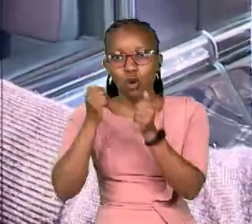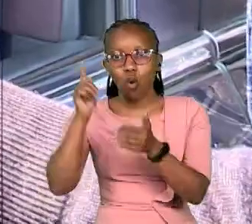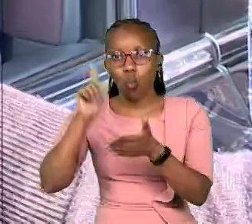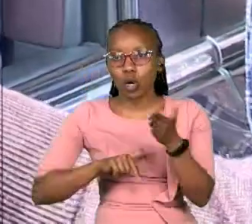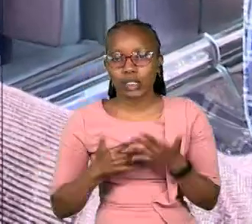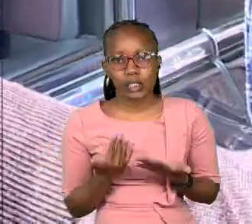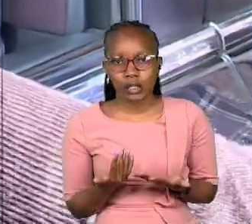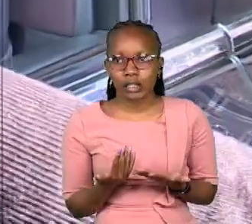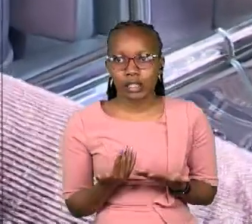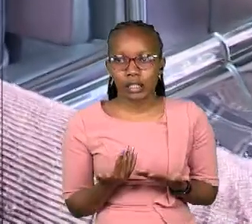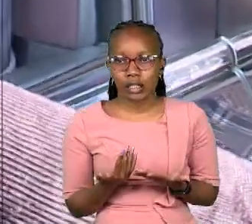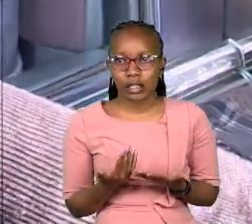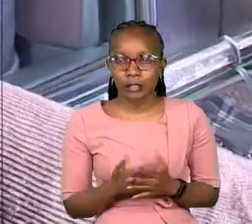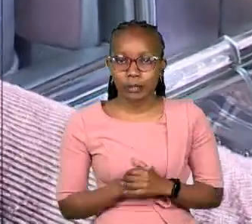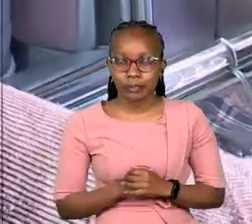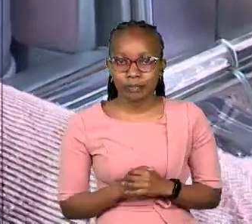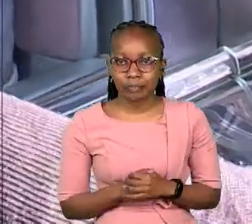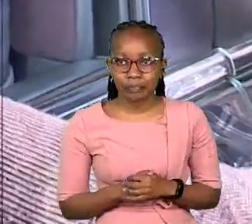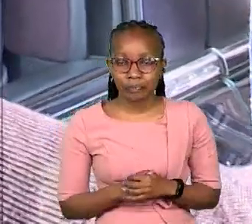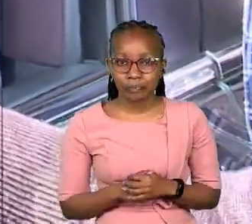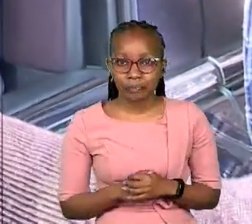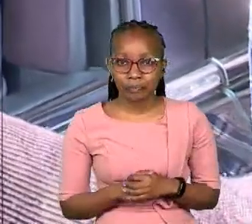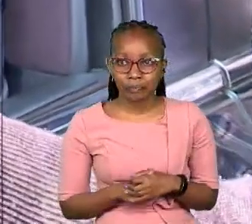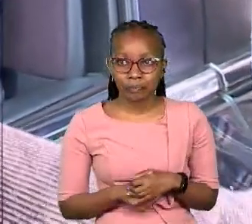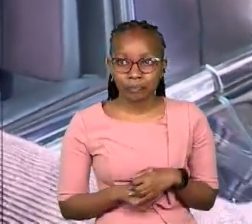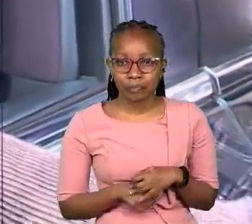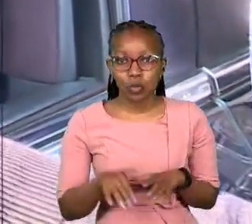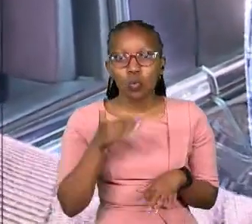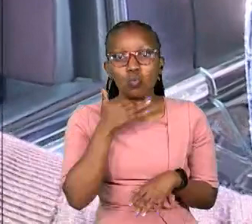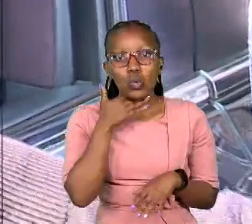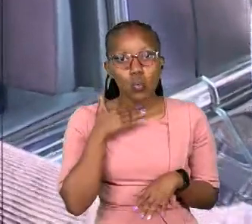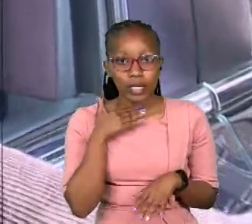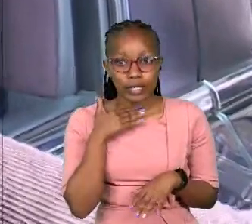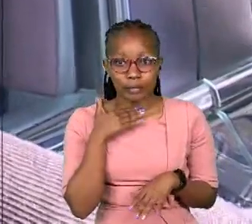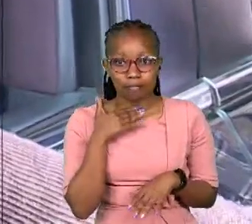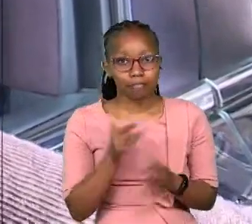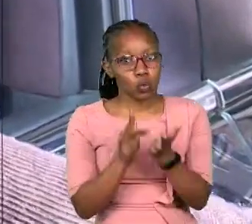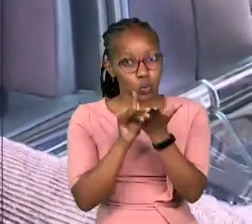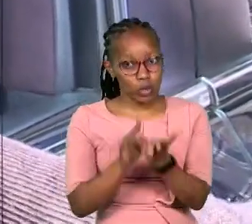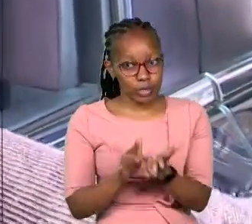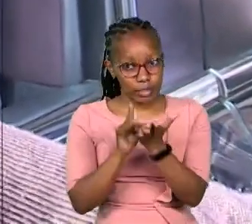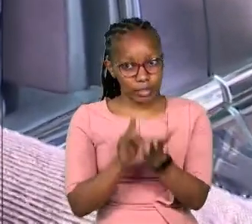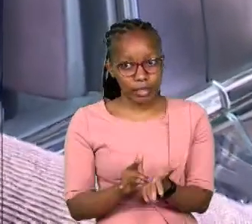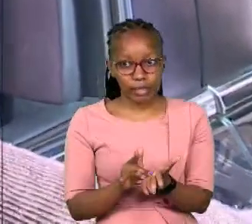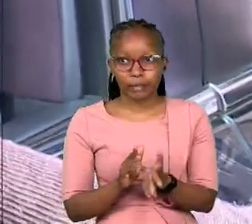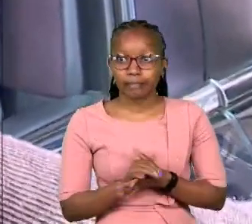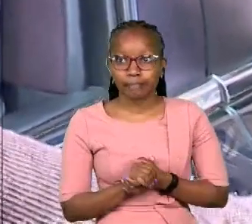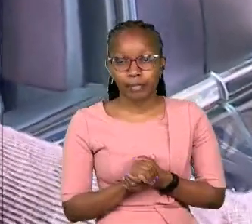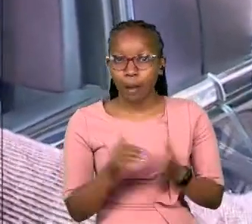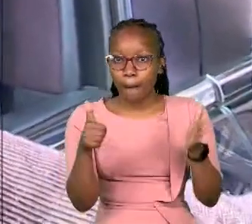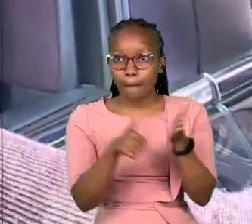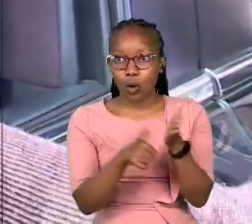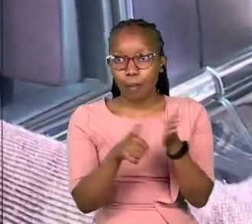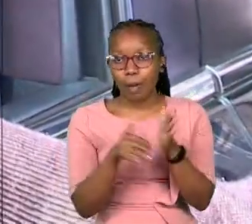yeye kufanya hiyo jambo kama hilo. Kitu ya pili, pia tunataka kusisitiza ya kwamba tuko na shida